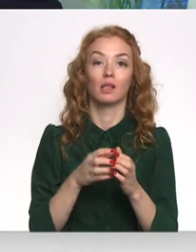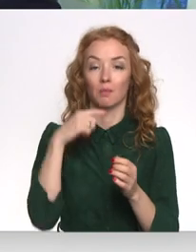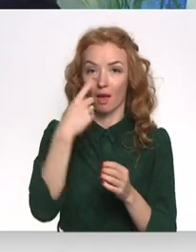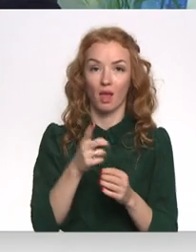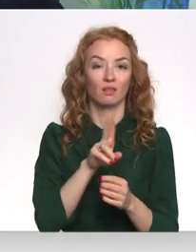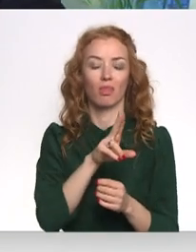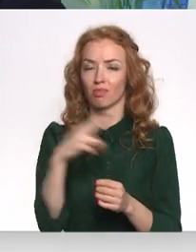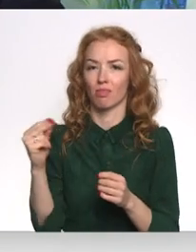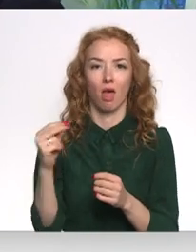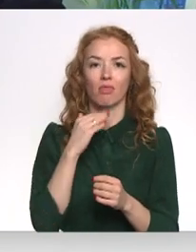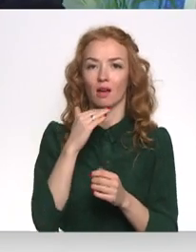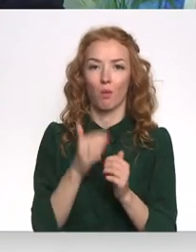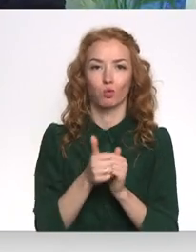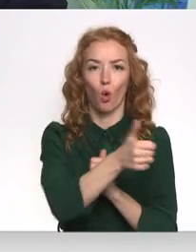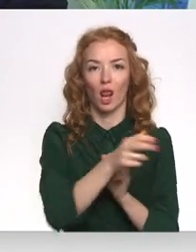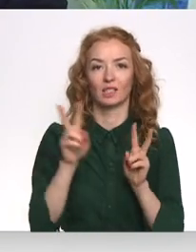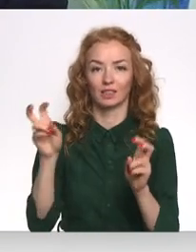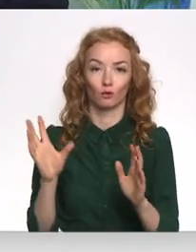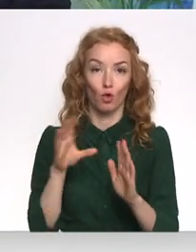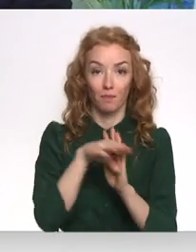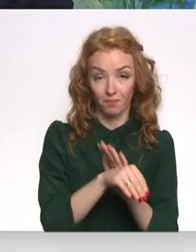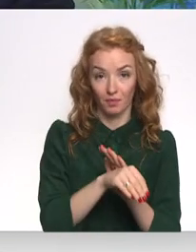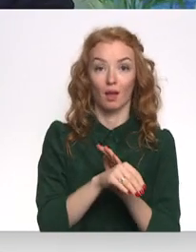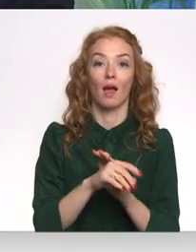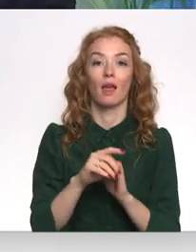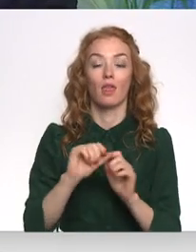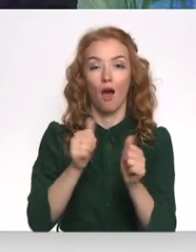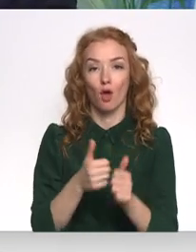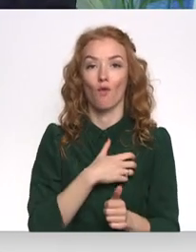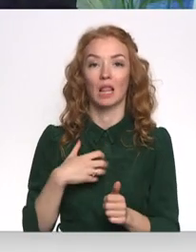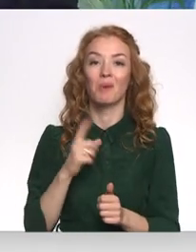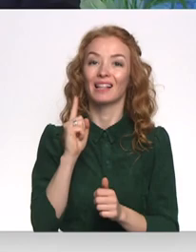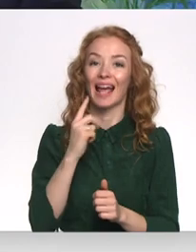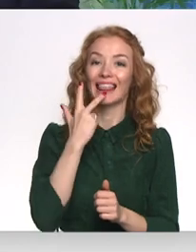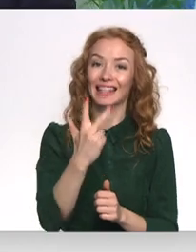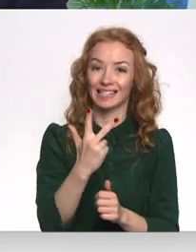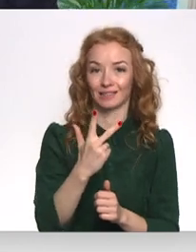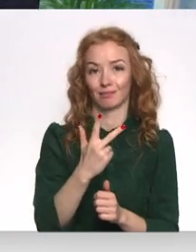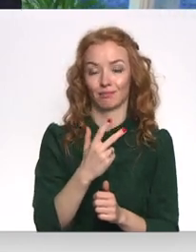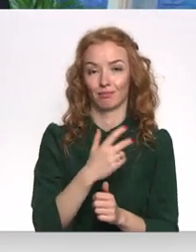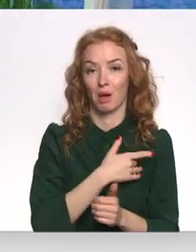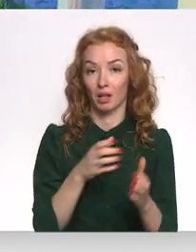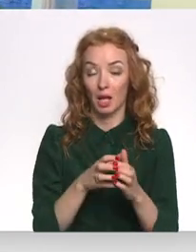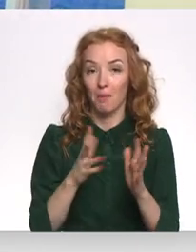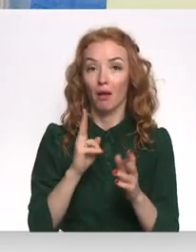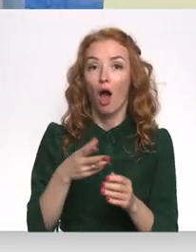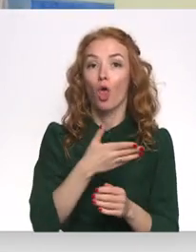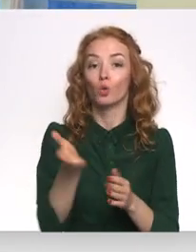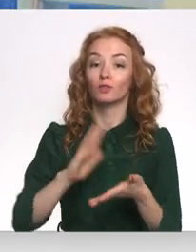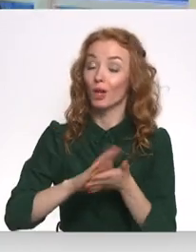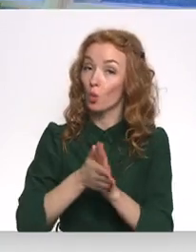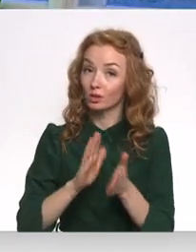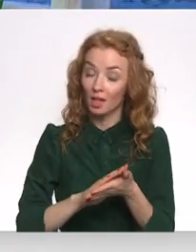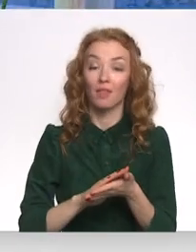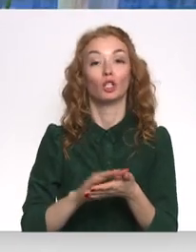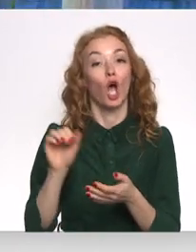progresīvo ņemšanai valdībām par to, ka valdība būtu jāveido trijām, nevis četrām partijām. Kā jums izdosies rast kompromisu? Kā es teicu, šis ir